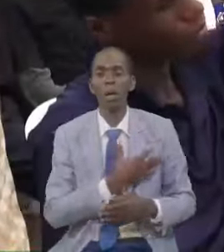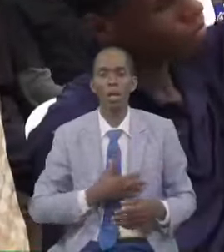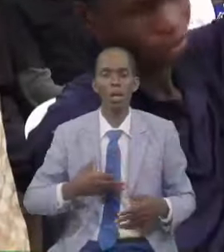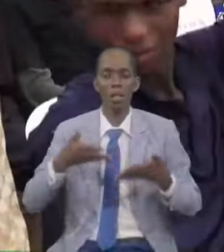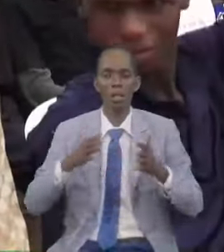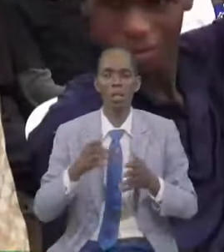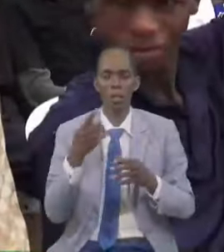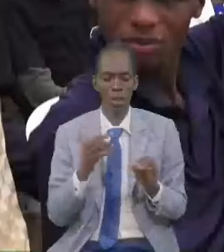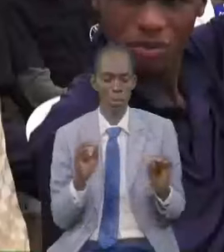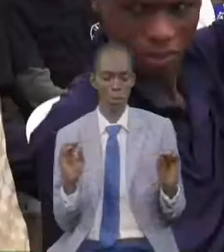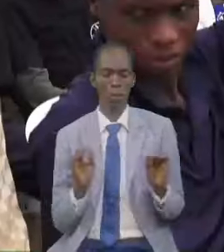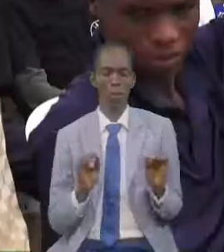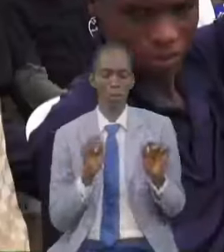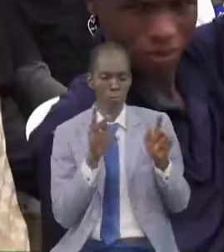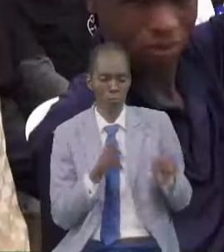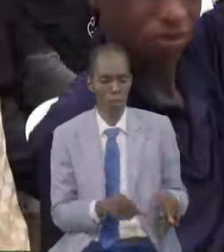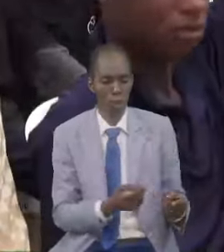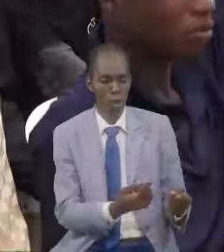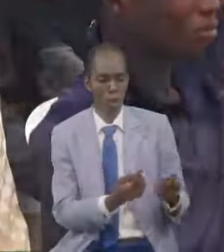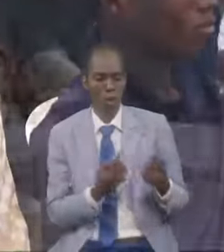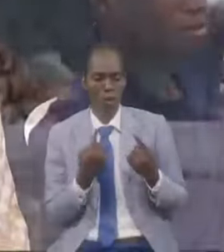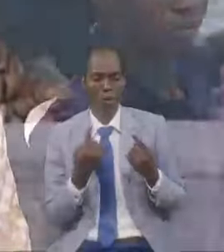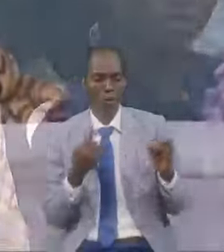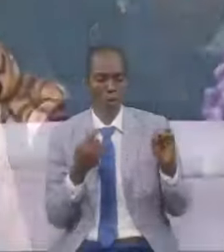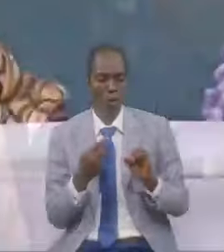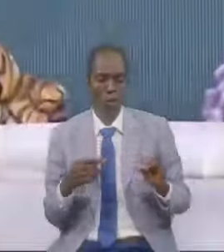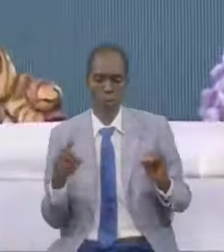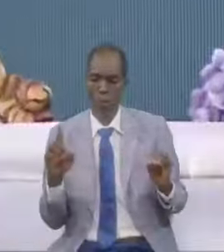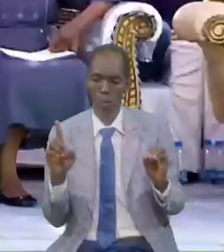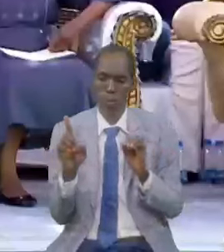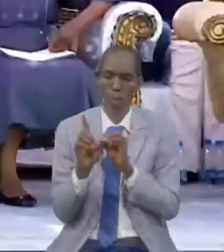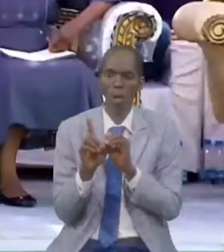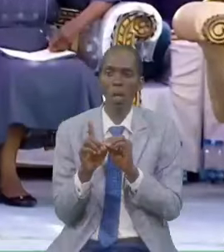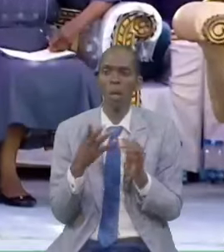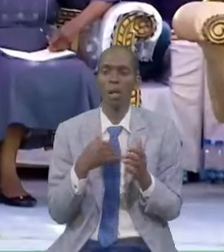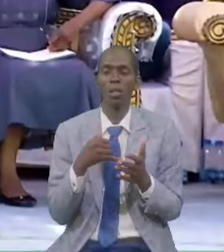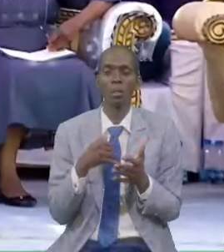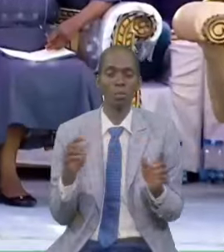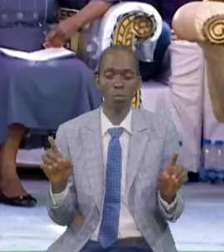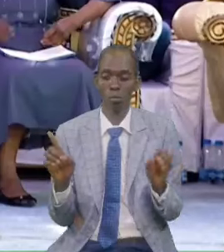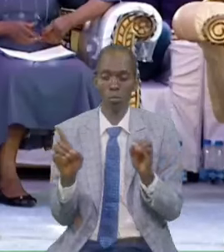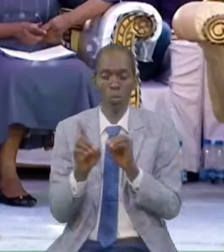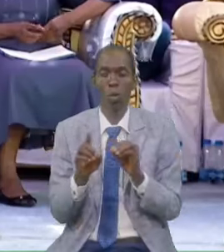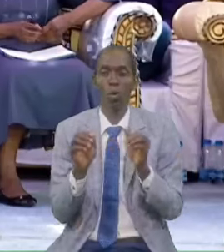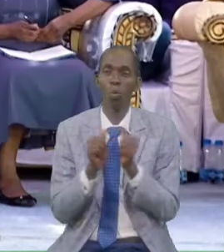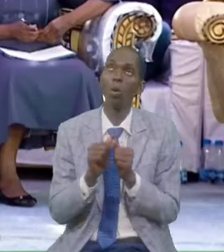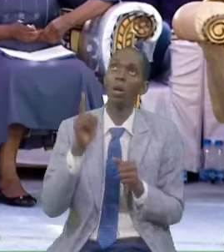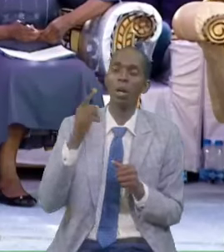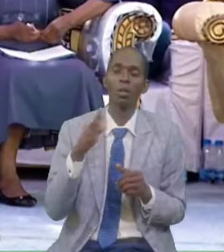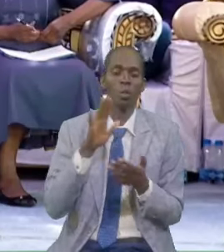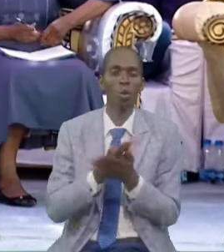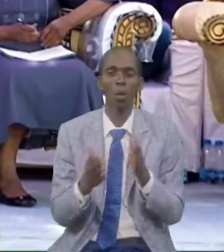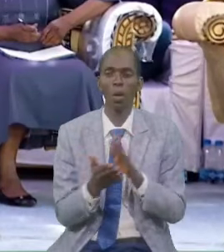near the one the integral and become one with him. ఈ యొక్క సున్న a hero. ఈ యొక్క